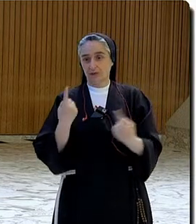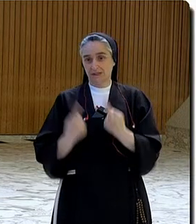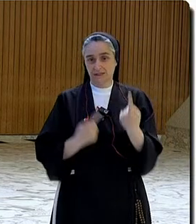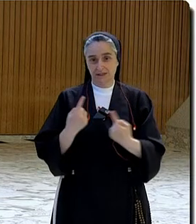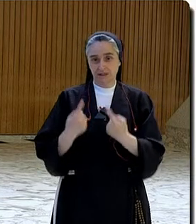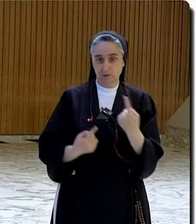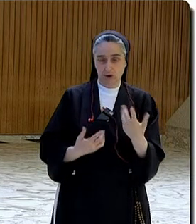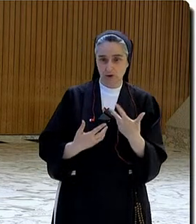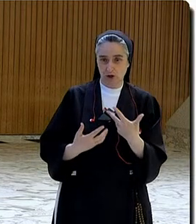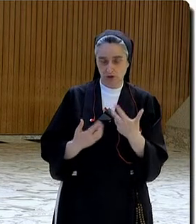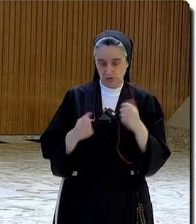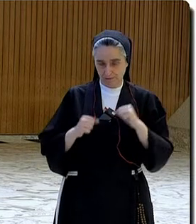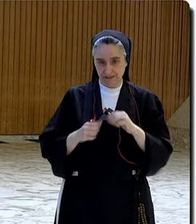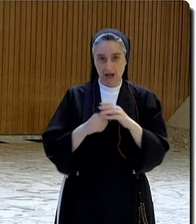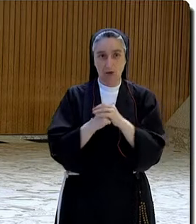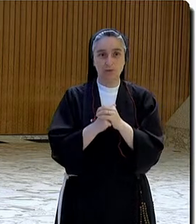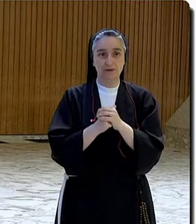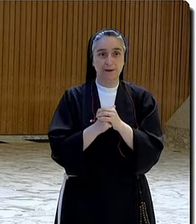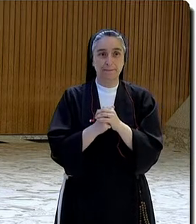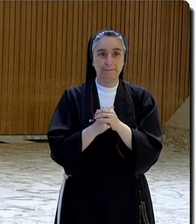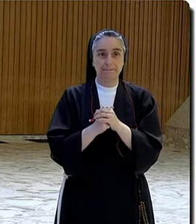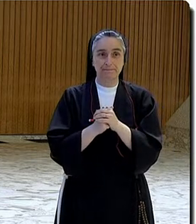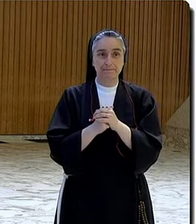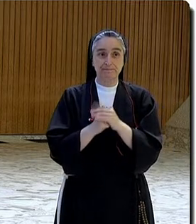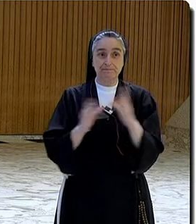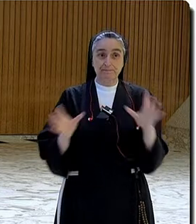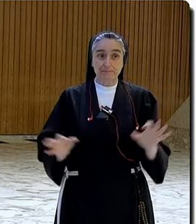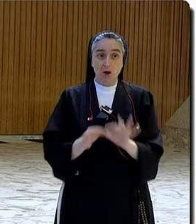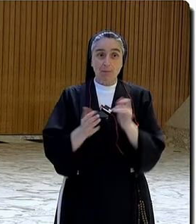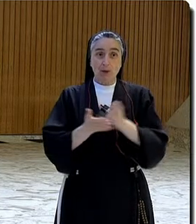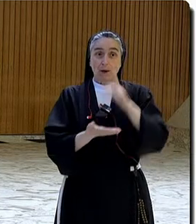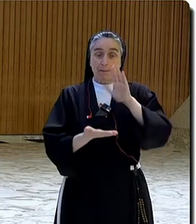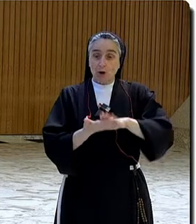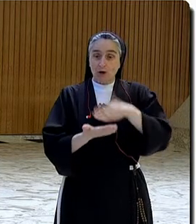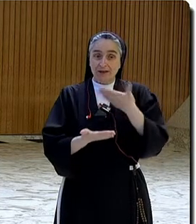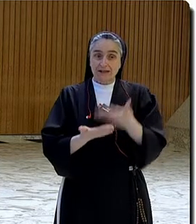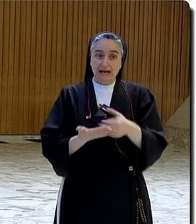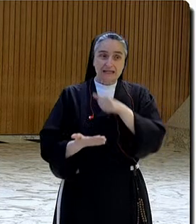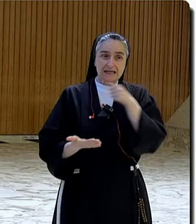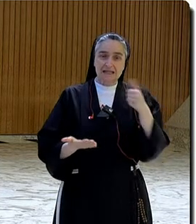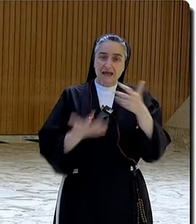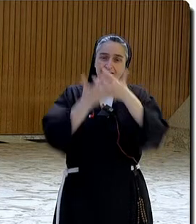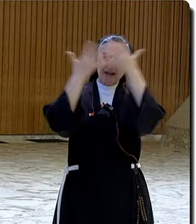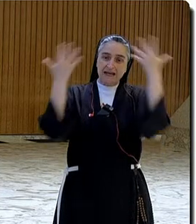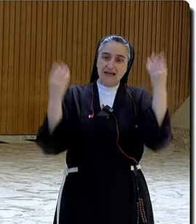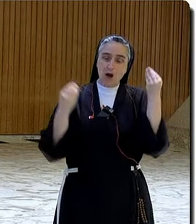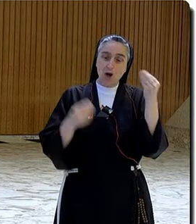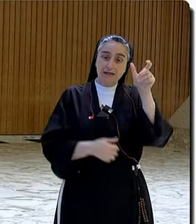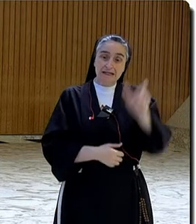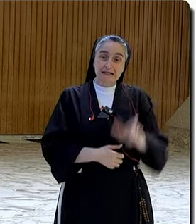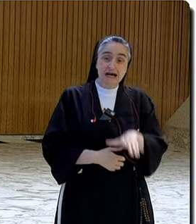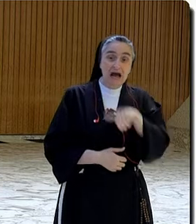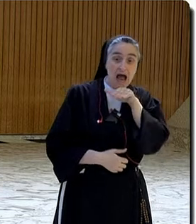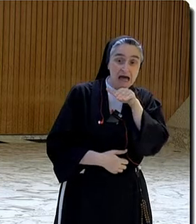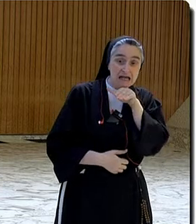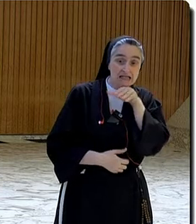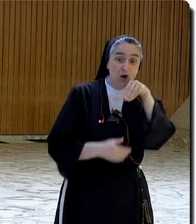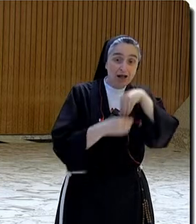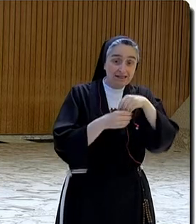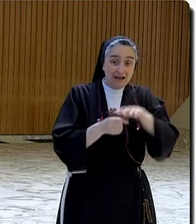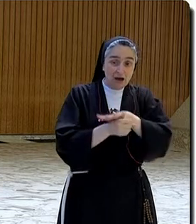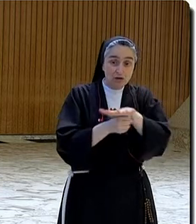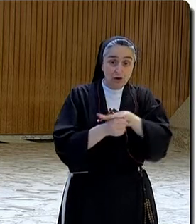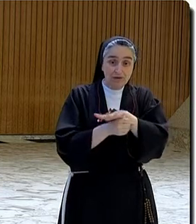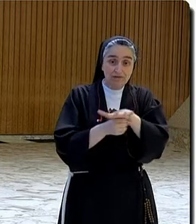di salute. Per cui è importante capire che l'anziano è parte della famiglia